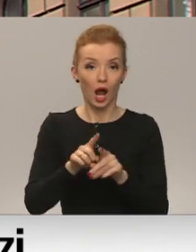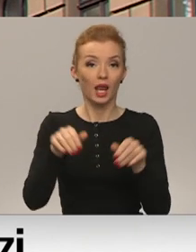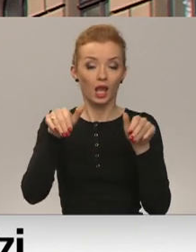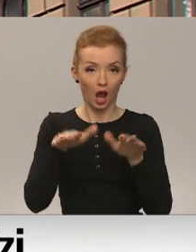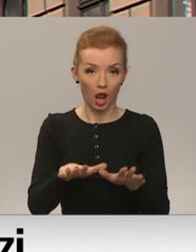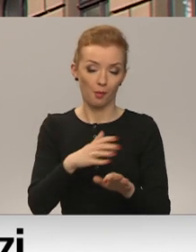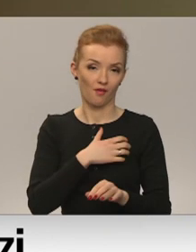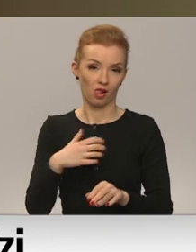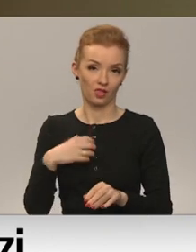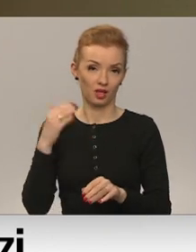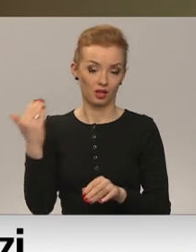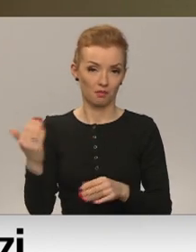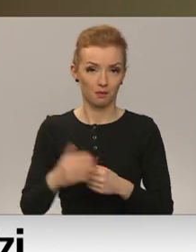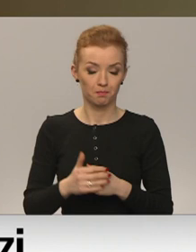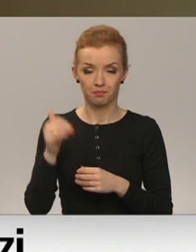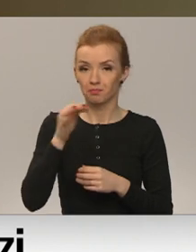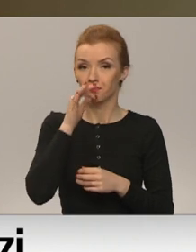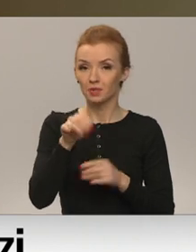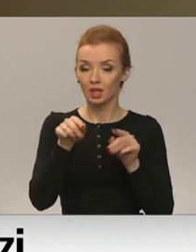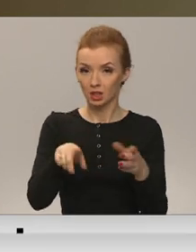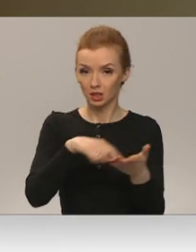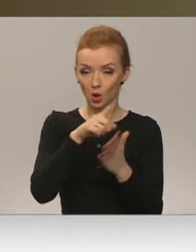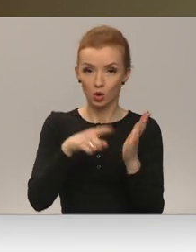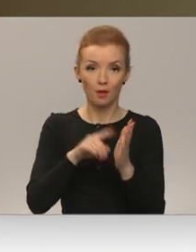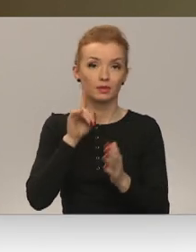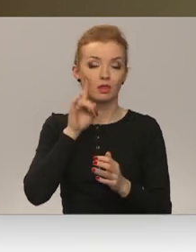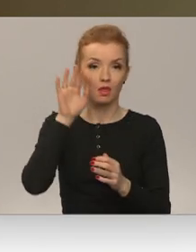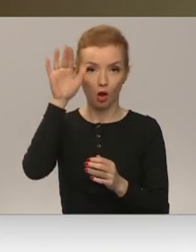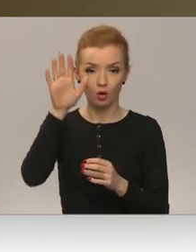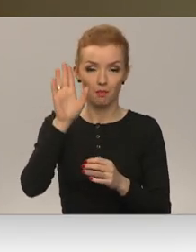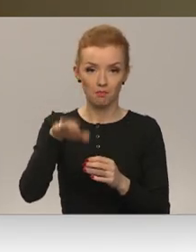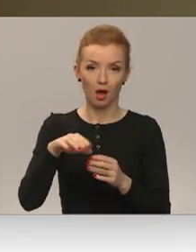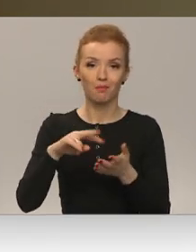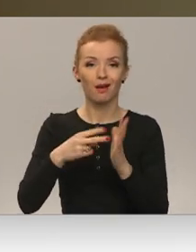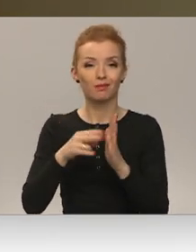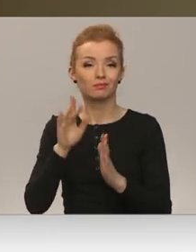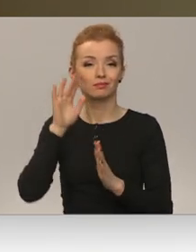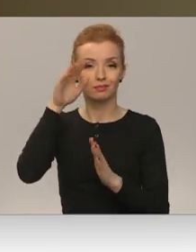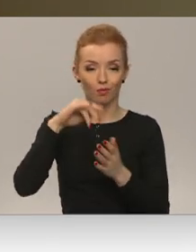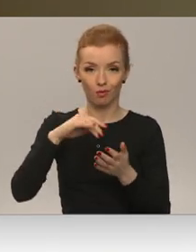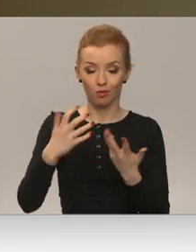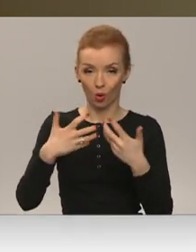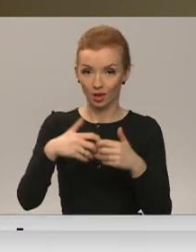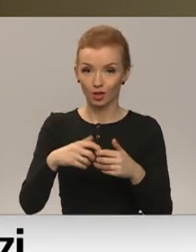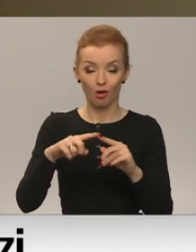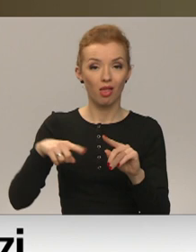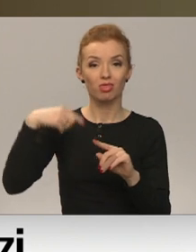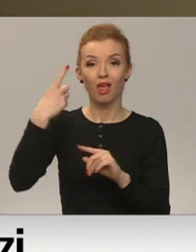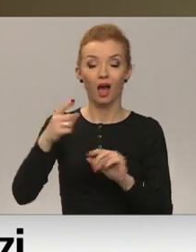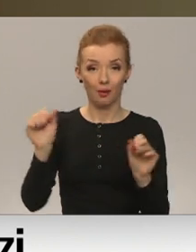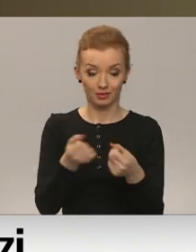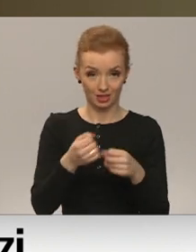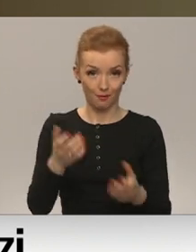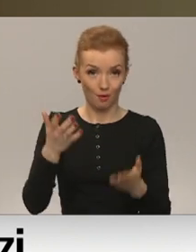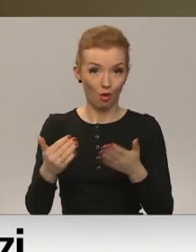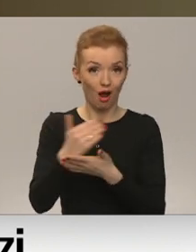jāpieņem valdībai. Tas ir jautājums nākotnē par ilgtermiņu politiku. Mums nav garantijas, ka nākošu ziemu tas šis grūtības